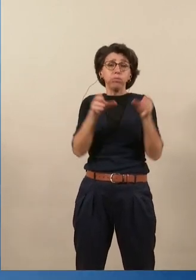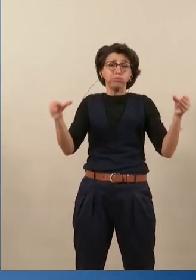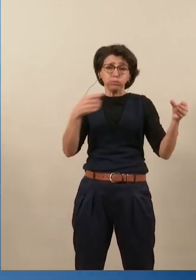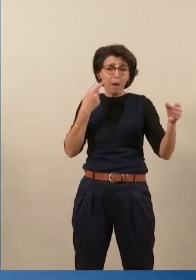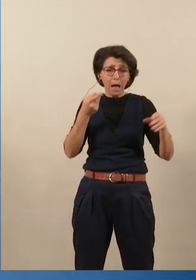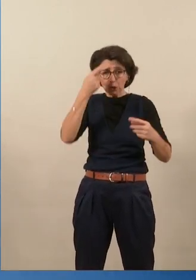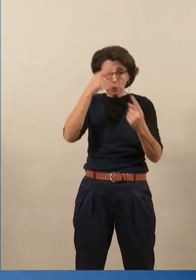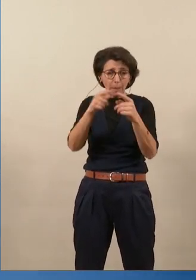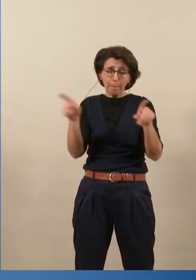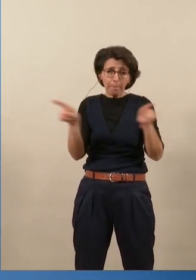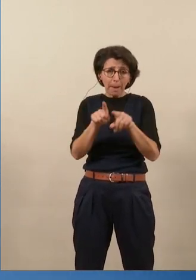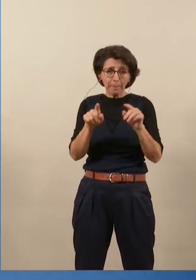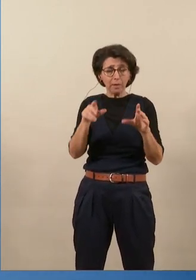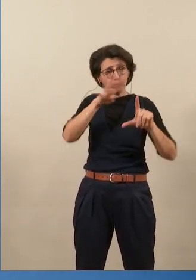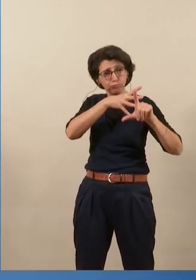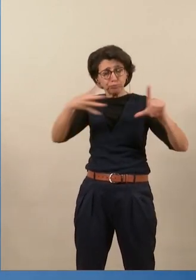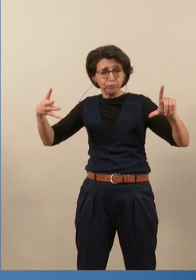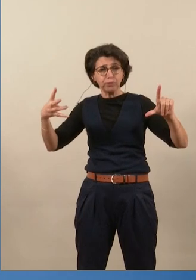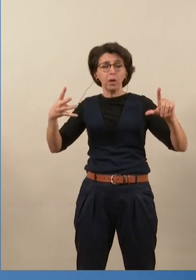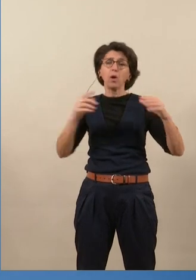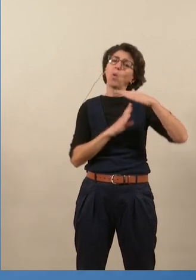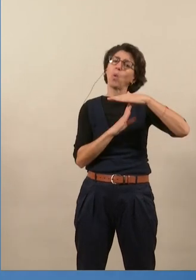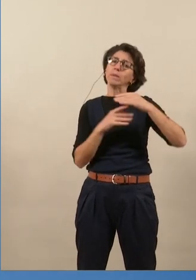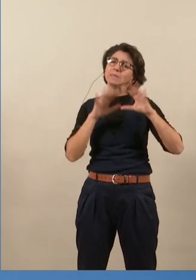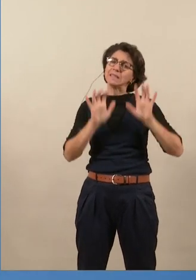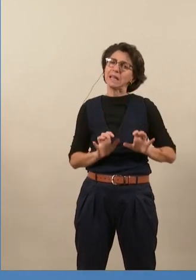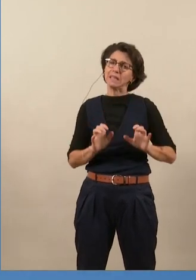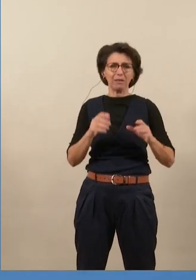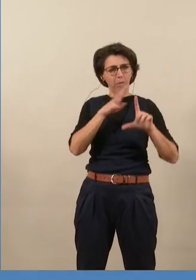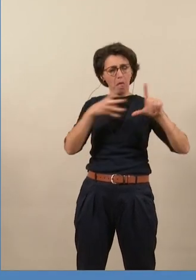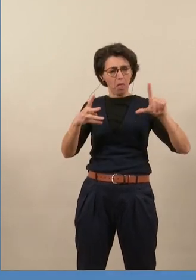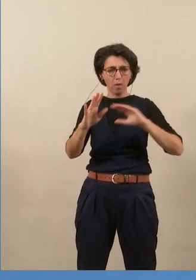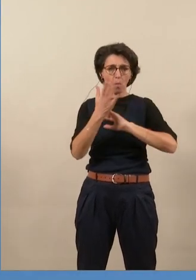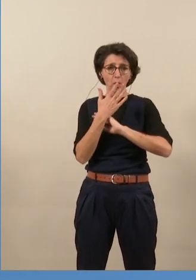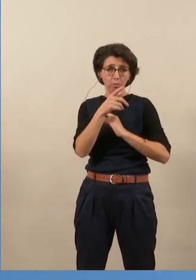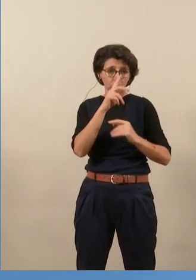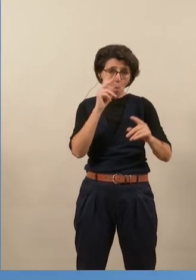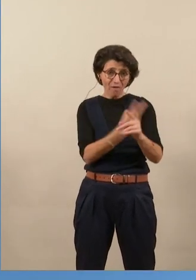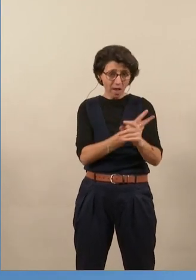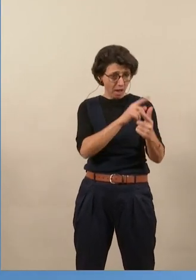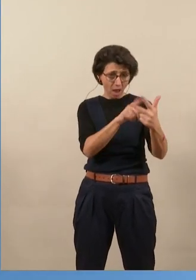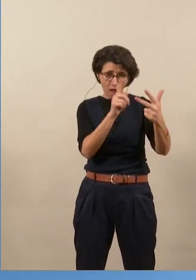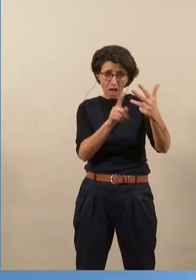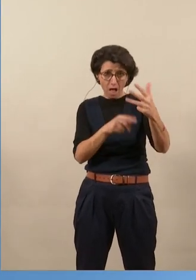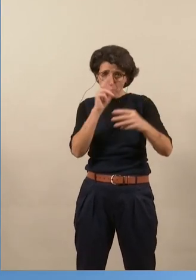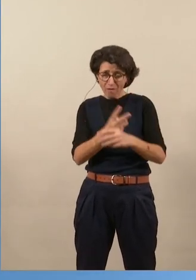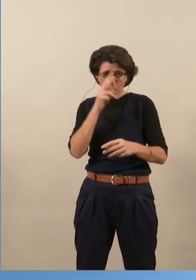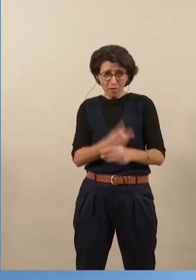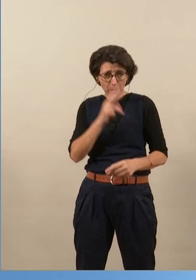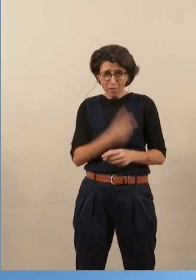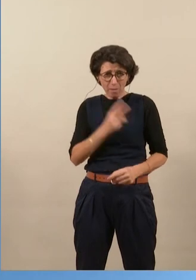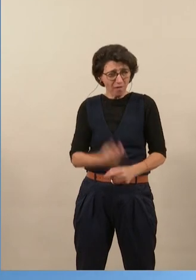chose le document qui qui figure dans le compte administratif pour constater que vous êtes mauvais en tout or cette décision